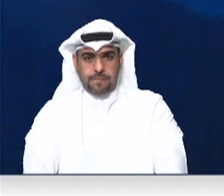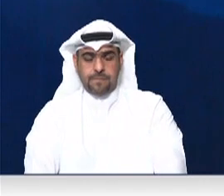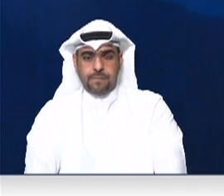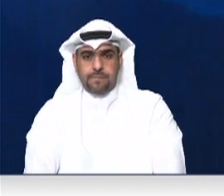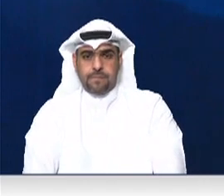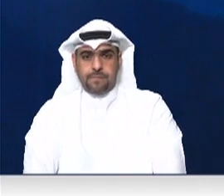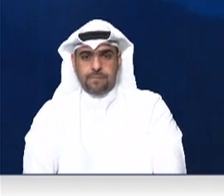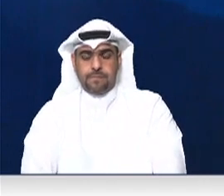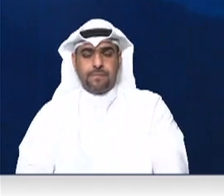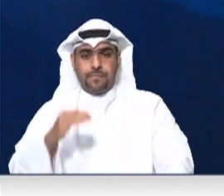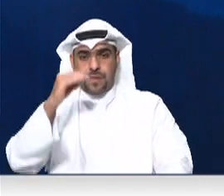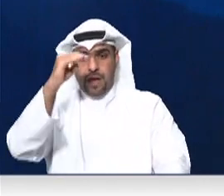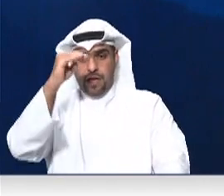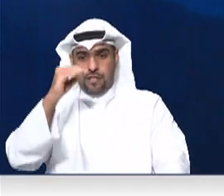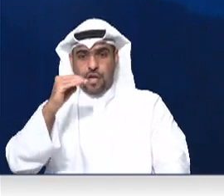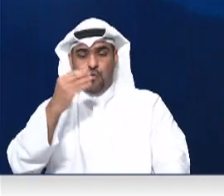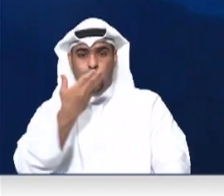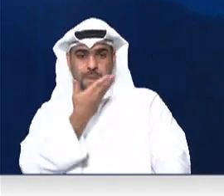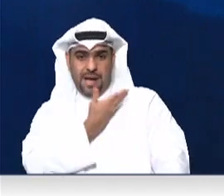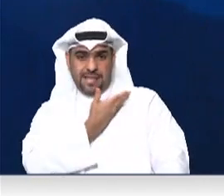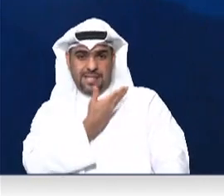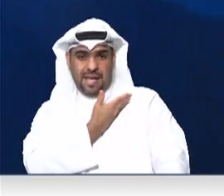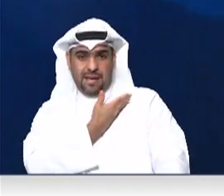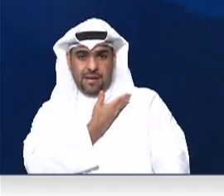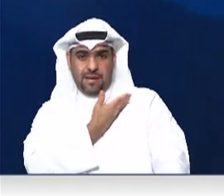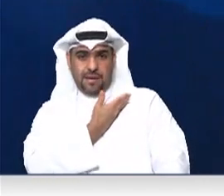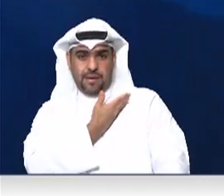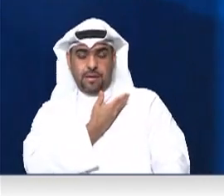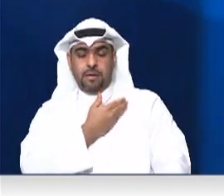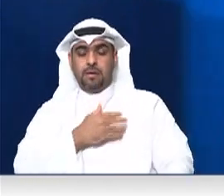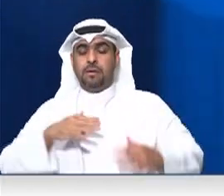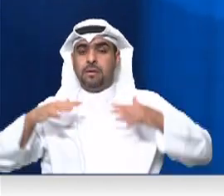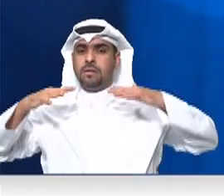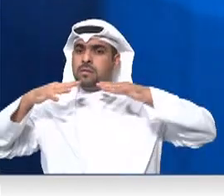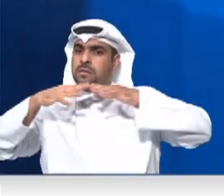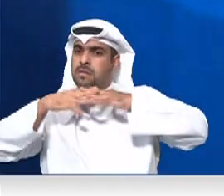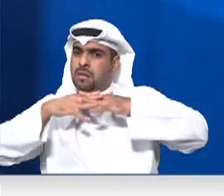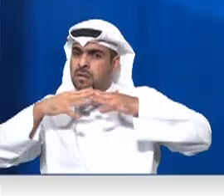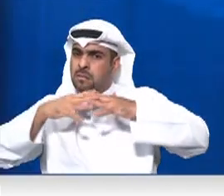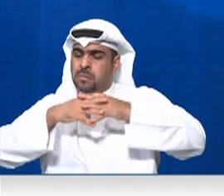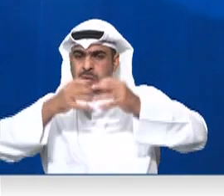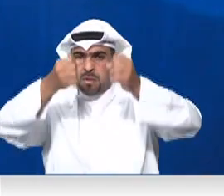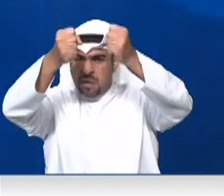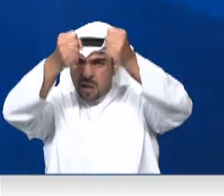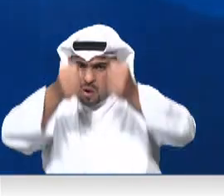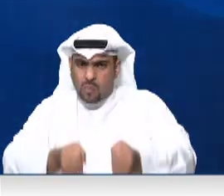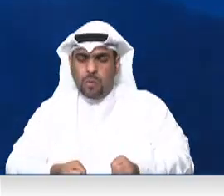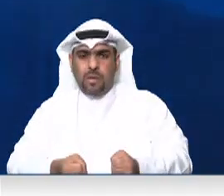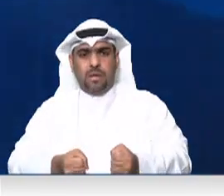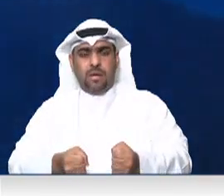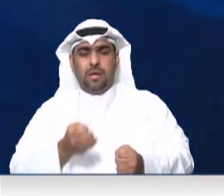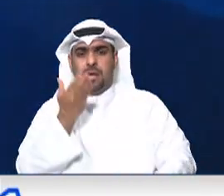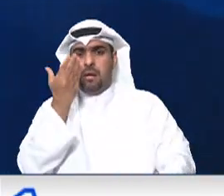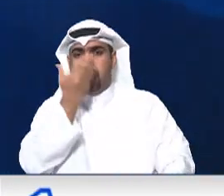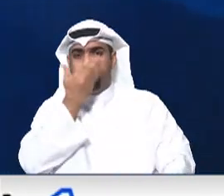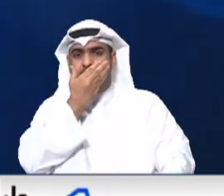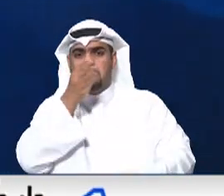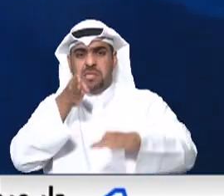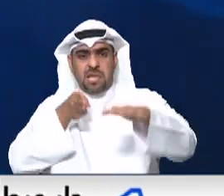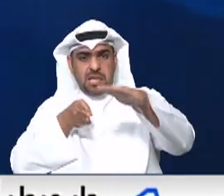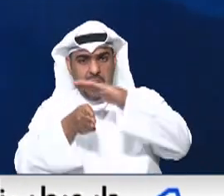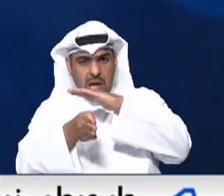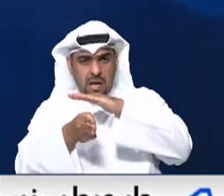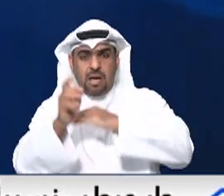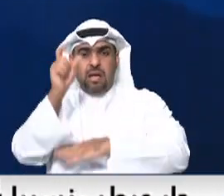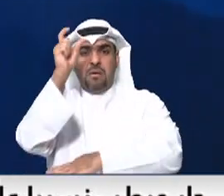المشهد في الجنوب يعج بالمواطنين في مختلف الأماكن، في المدارس، في المساجد، في